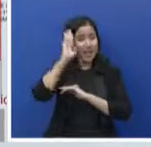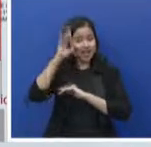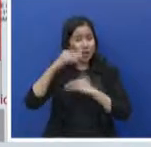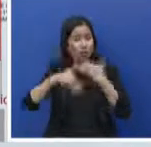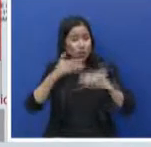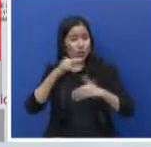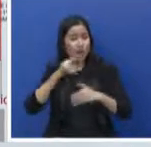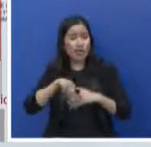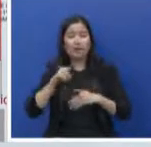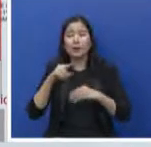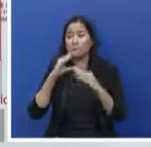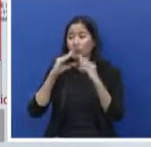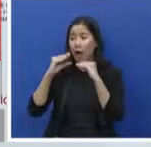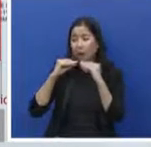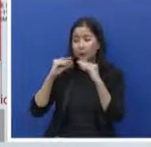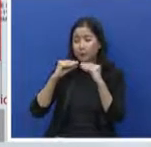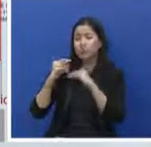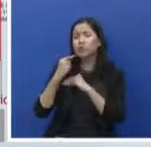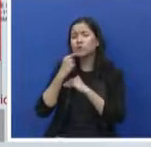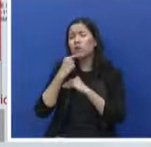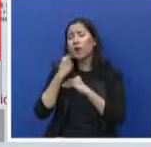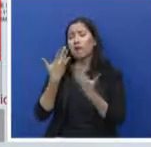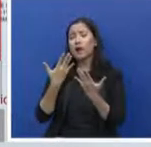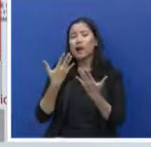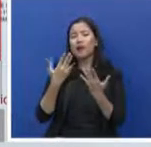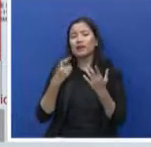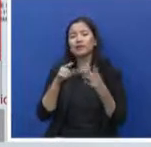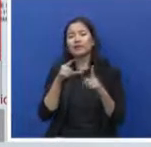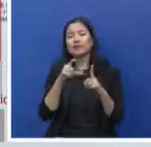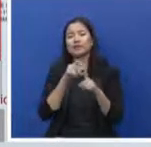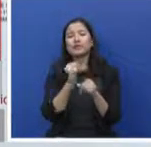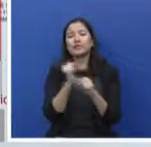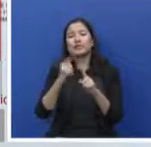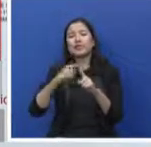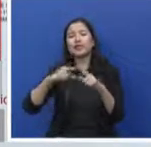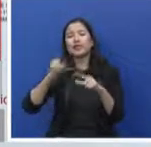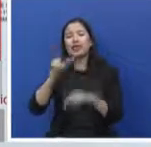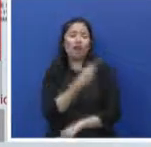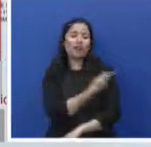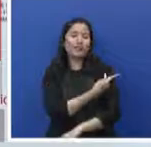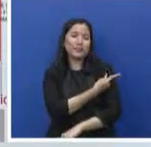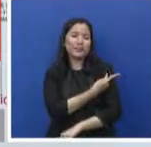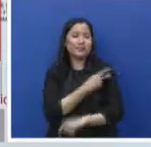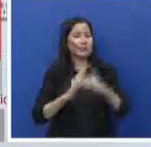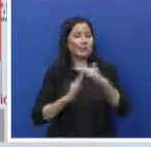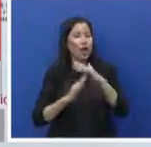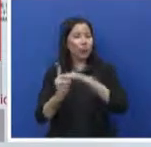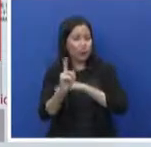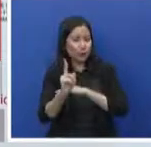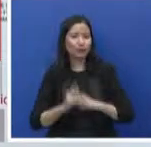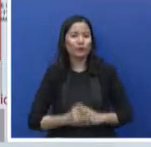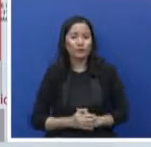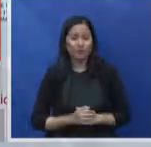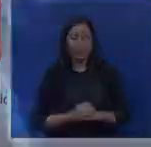lanjutkan nanti pembahasan dan juga perbincangan terkait dengan digitalisasi percepat vaksinasi, selesai jeda. Tetaplah bersama kami.